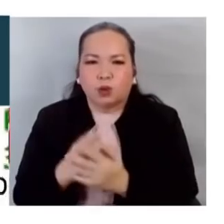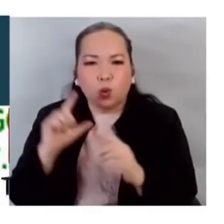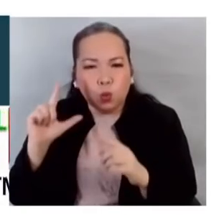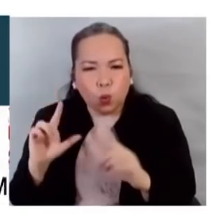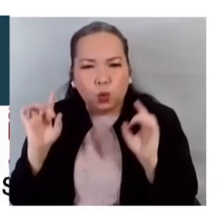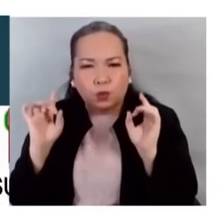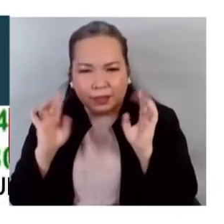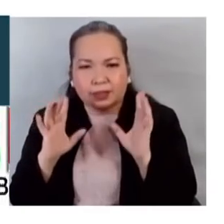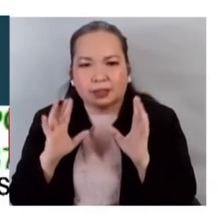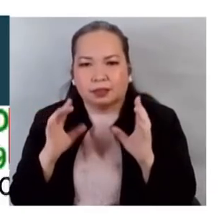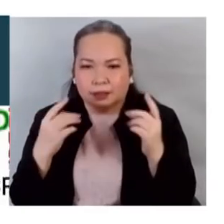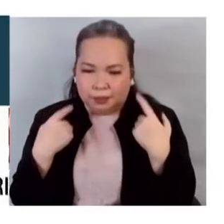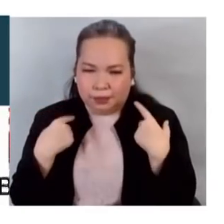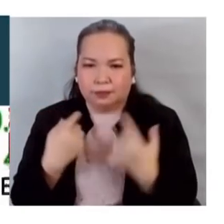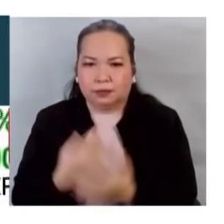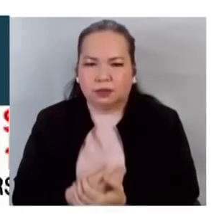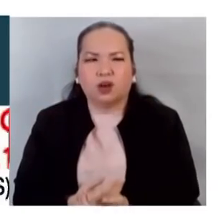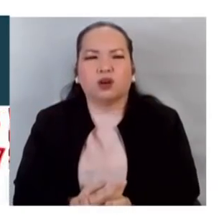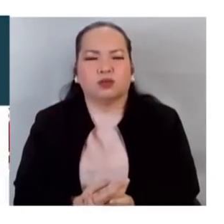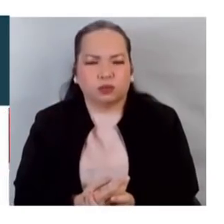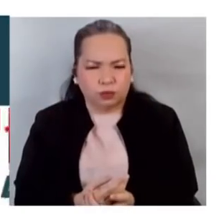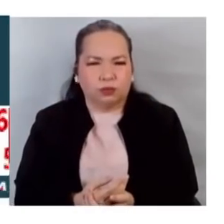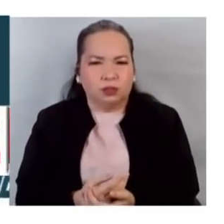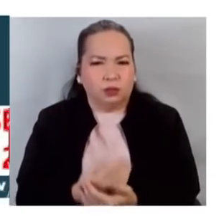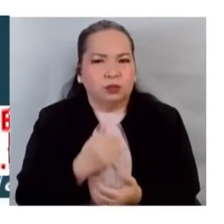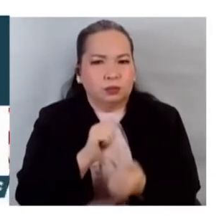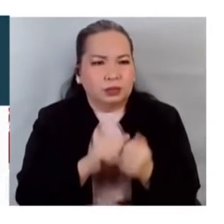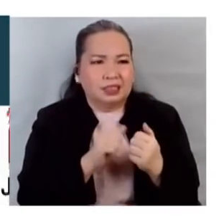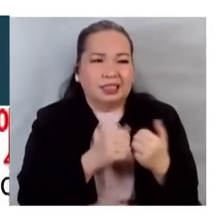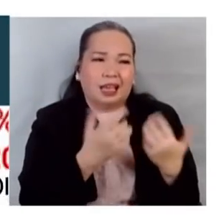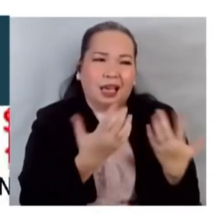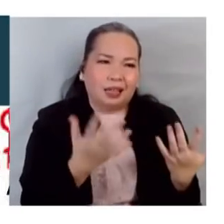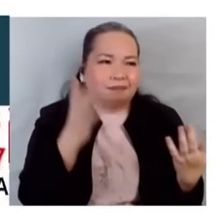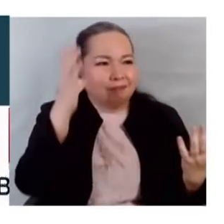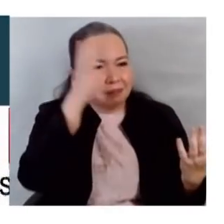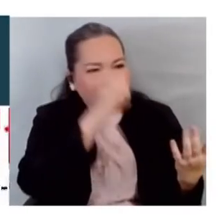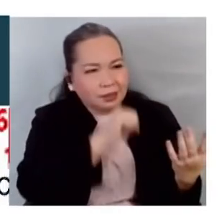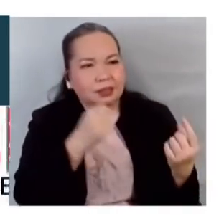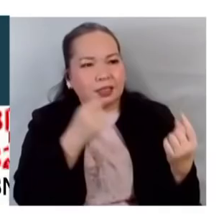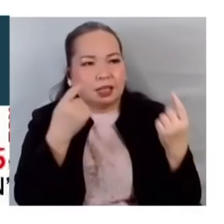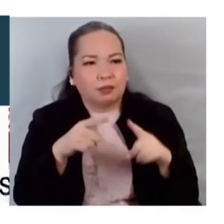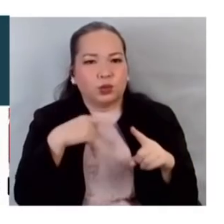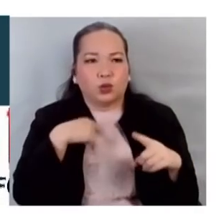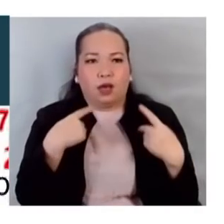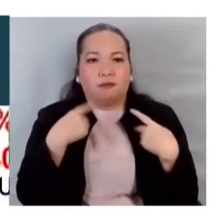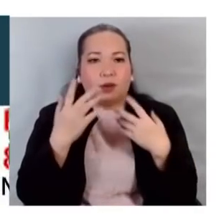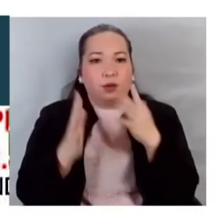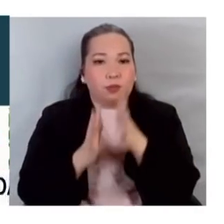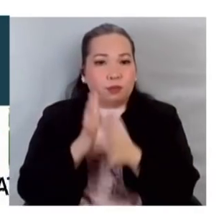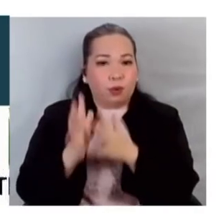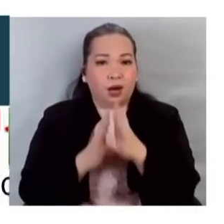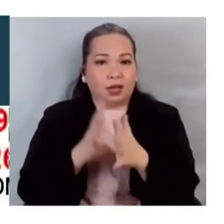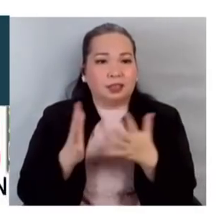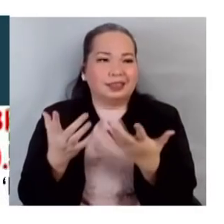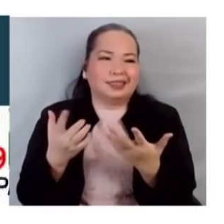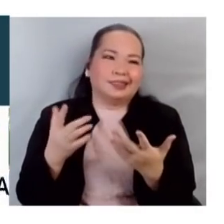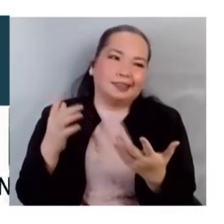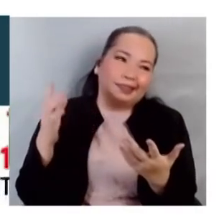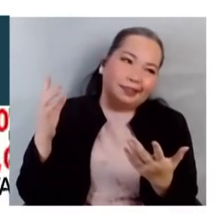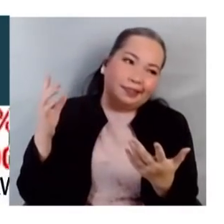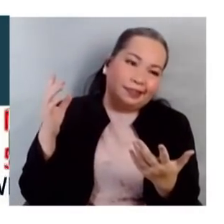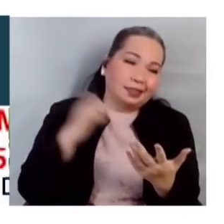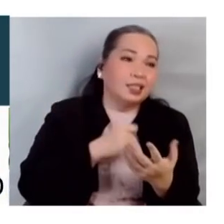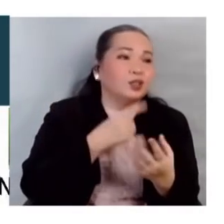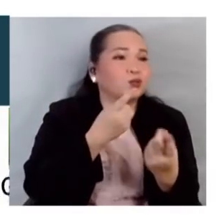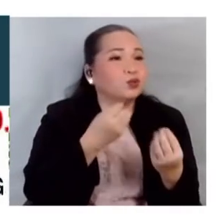paano naman ngayon dahil nga nalusutan kayo diyan, nagkaroon nga ng party na ganito, what are you going to do now to prevent such an incident